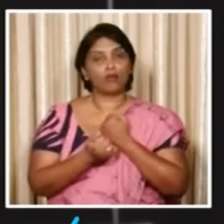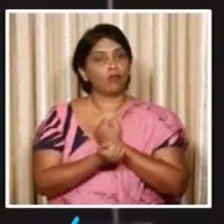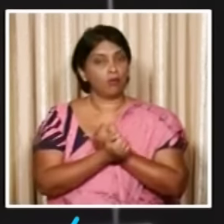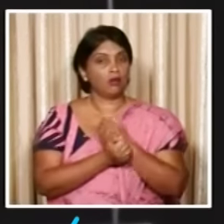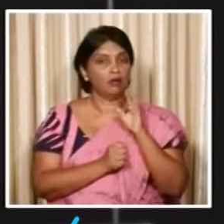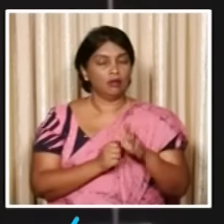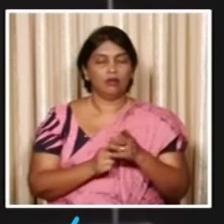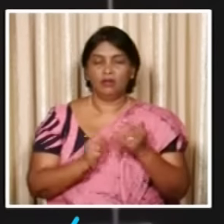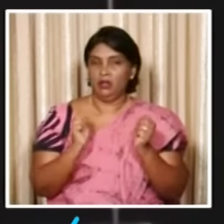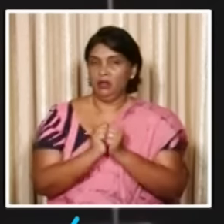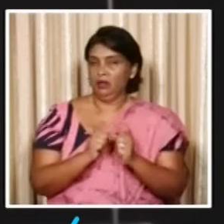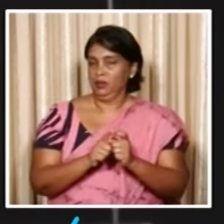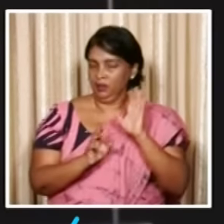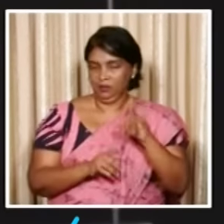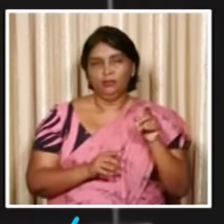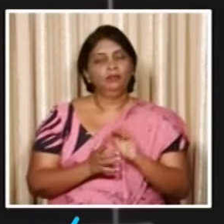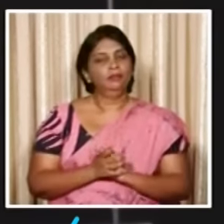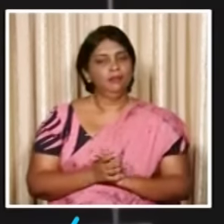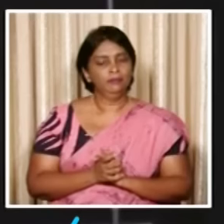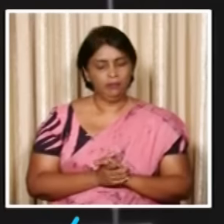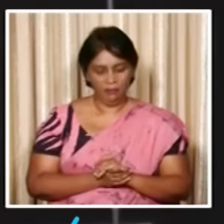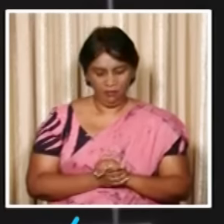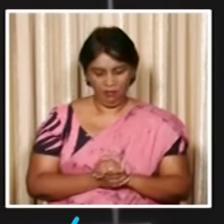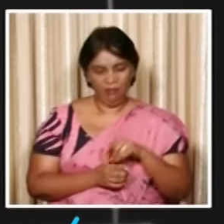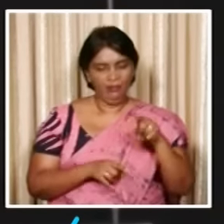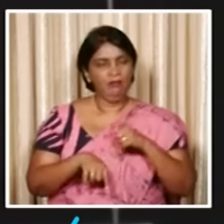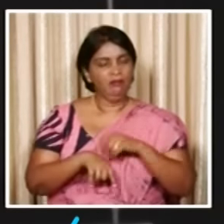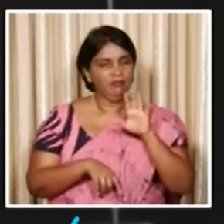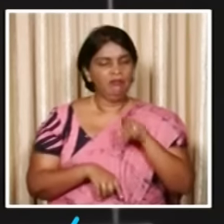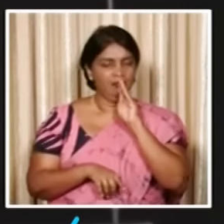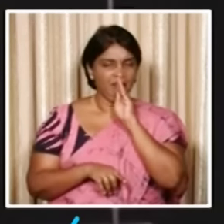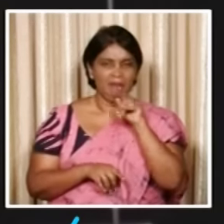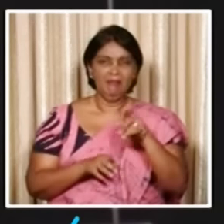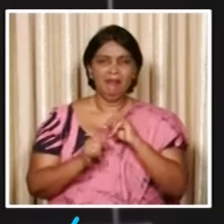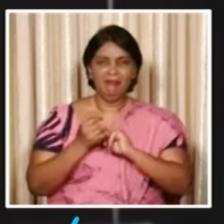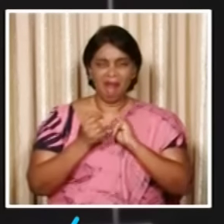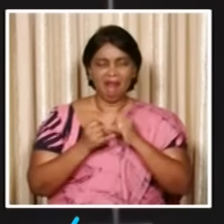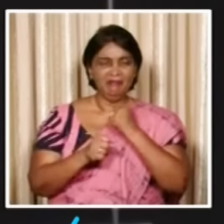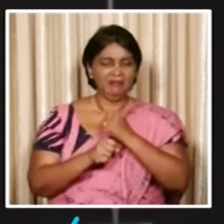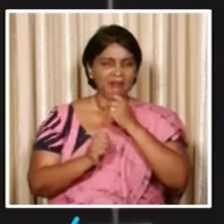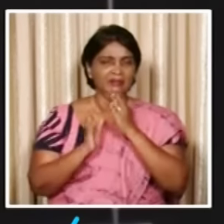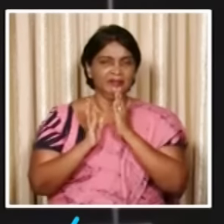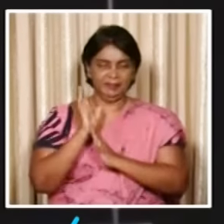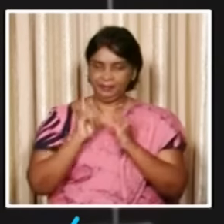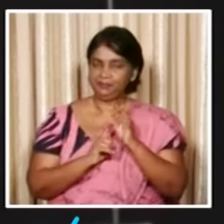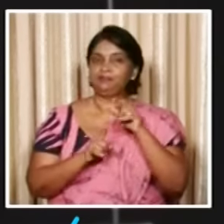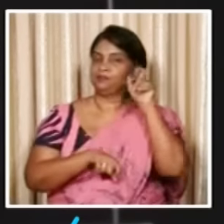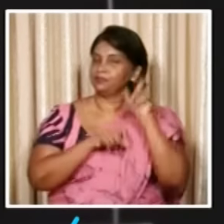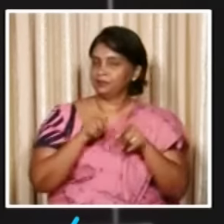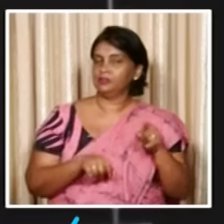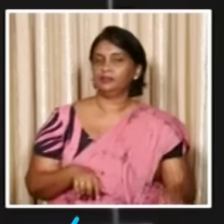சுவாமிகள், நாடாளுமன்ற உறுப்பினர்களான செல்வராஜா கஜேந்திரன், சிவஞானம் ஸ்ரீதரன் மற்றும் 300 அதிகமான பொதுமக்கள்